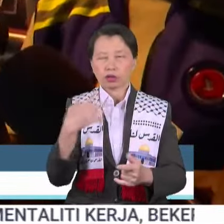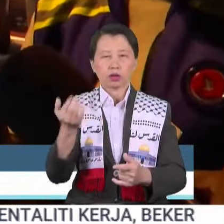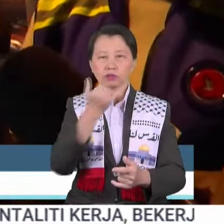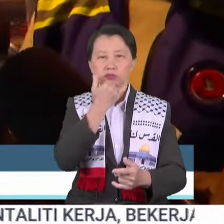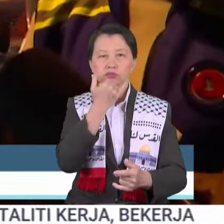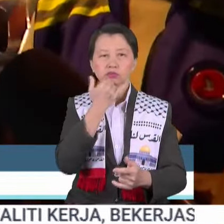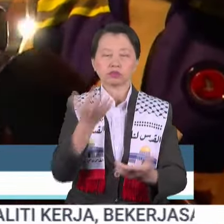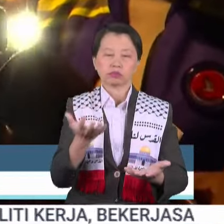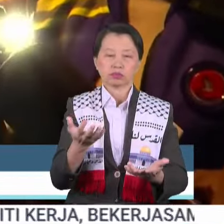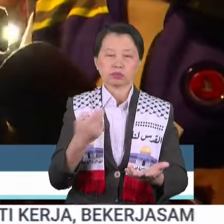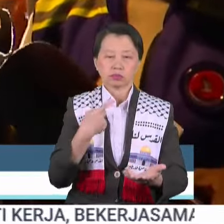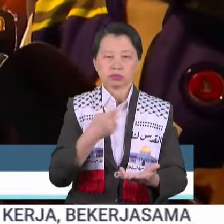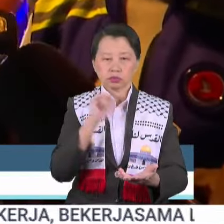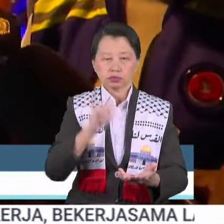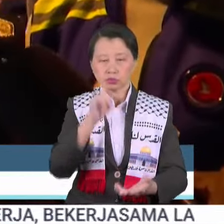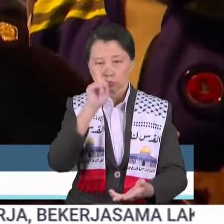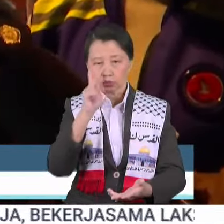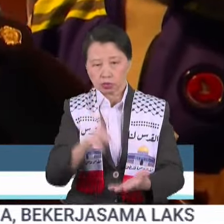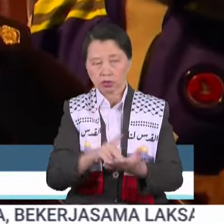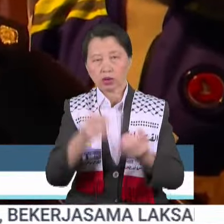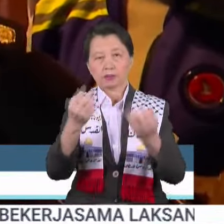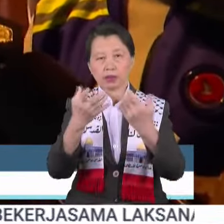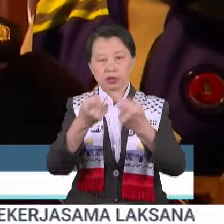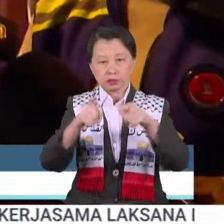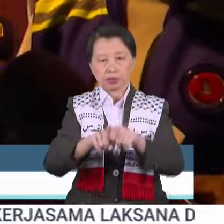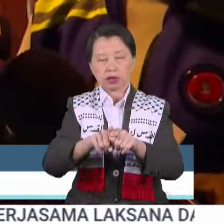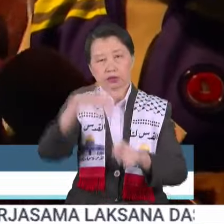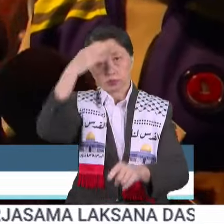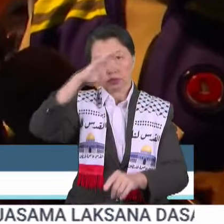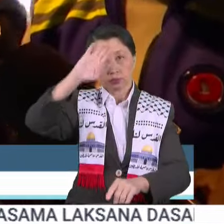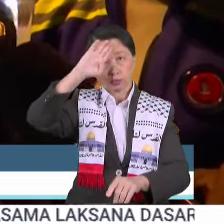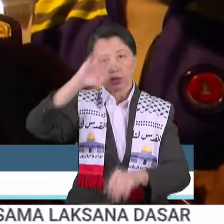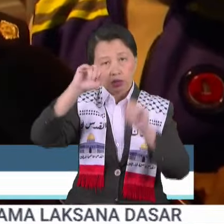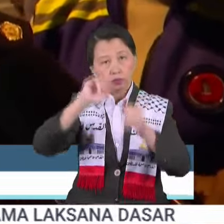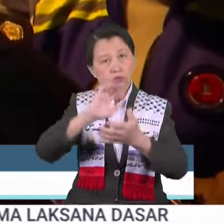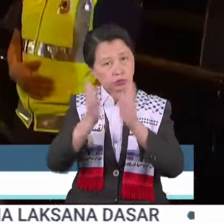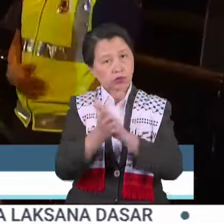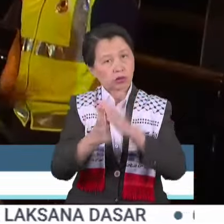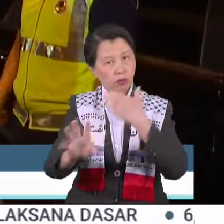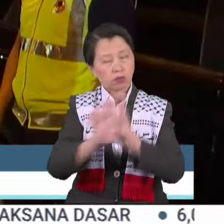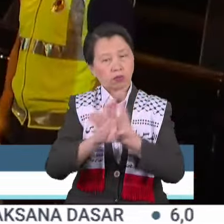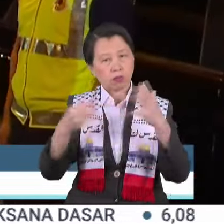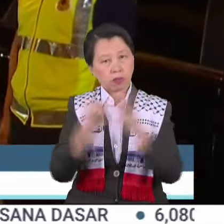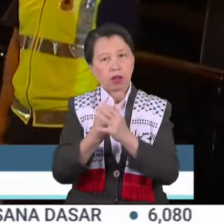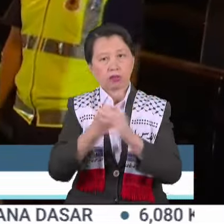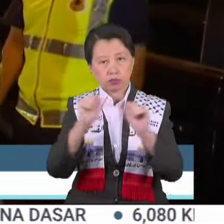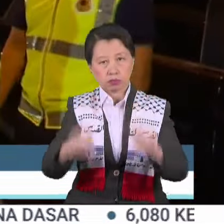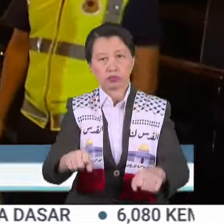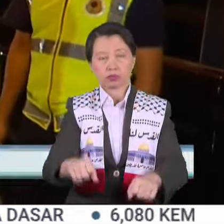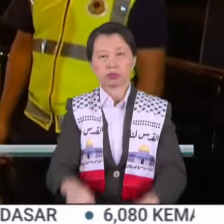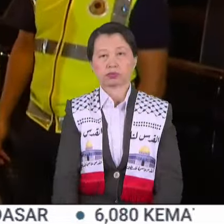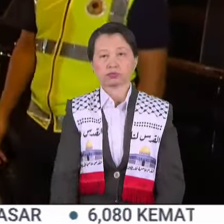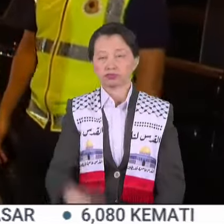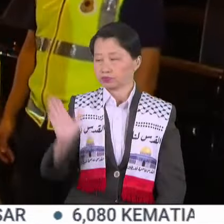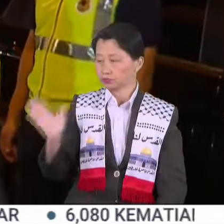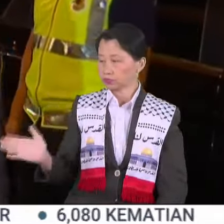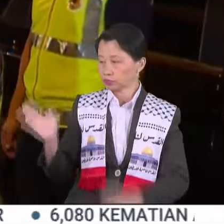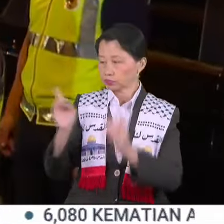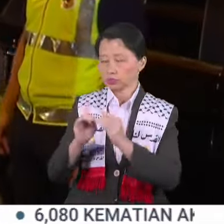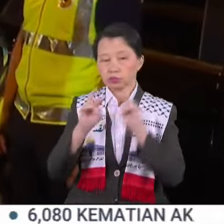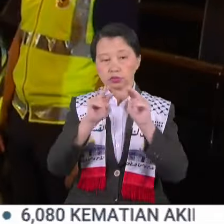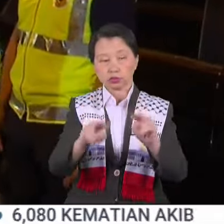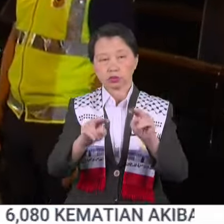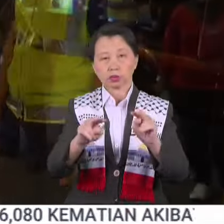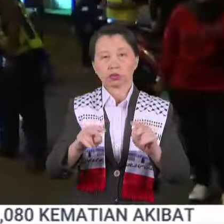yang kita kenal pasti banyak berlaku di negeri polis yang boleh menyebabkan kemalangan. Beliau ditemui ketika